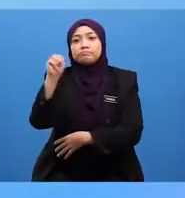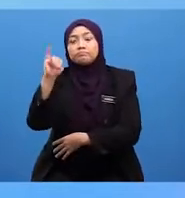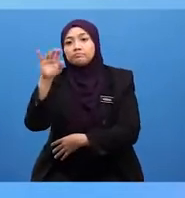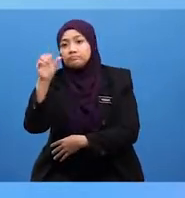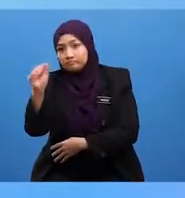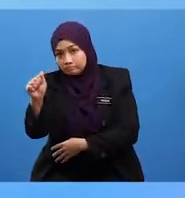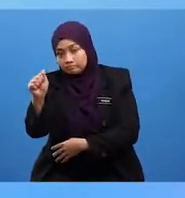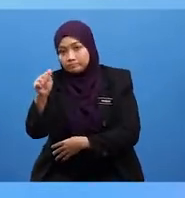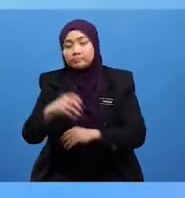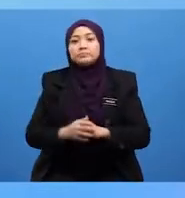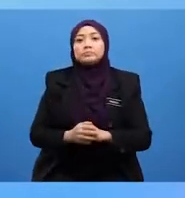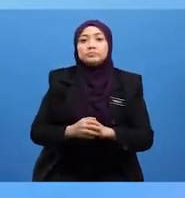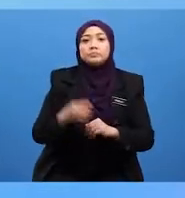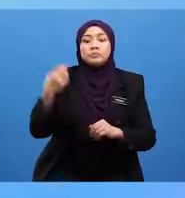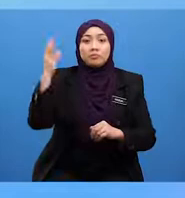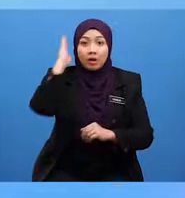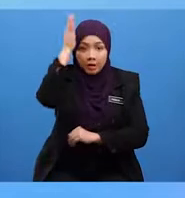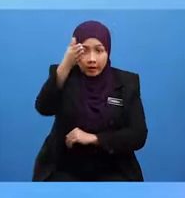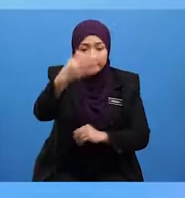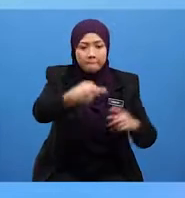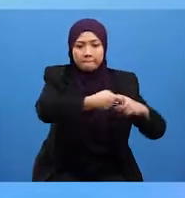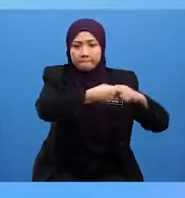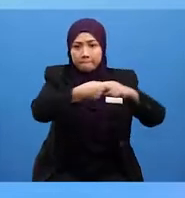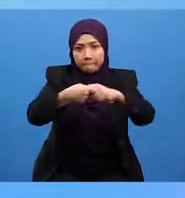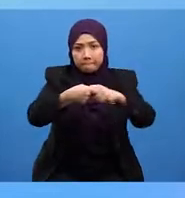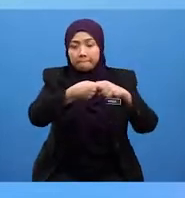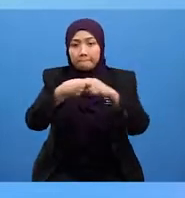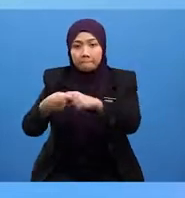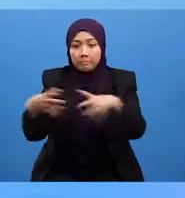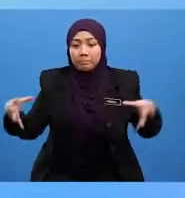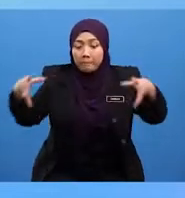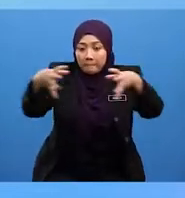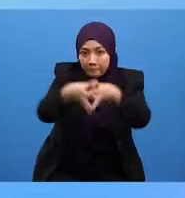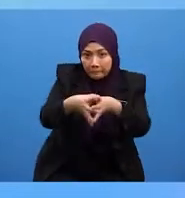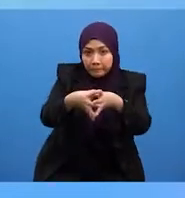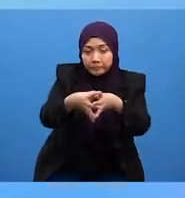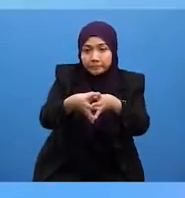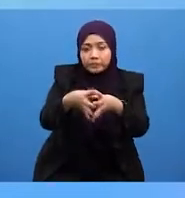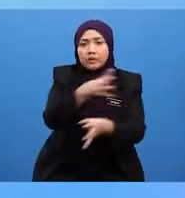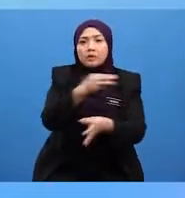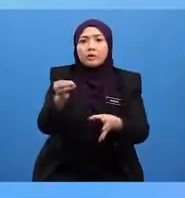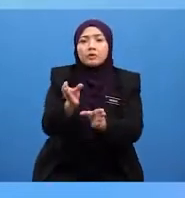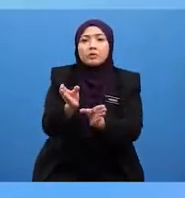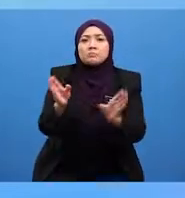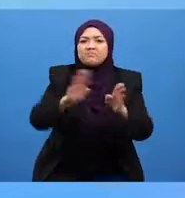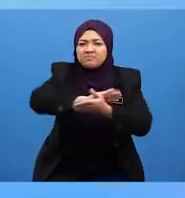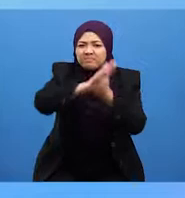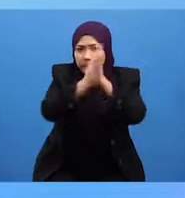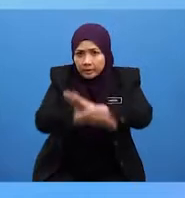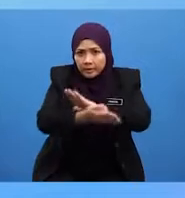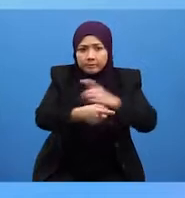kecil monomer bergabung dalam suatu tindak balas kimia membentuk rantaian